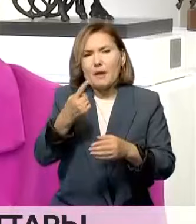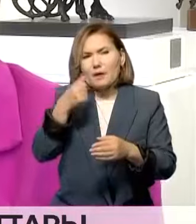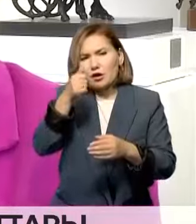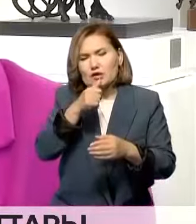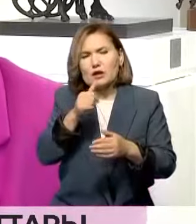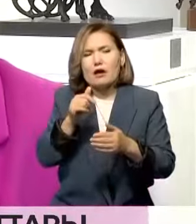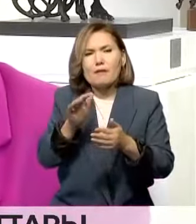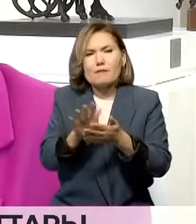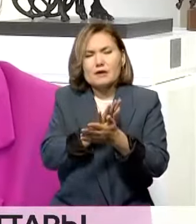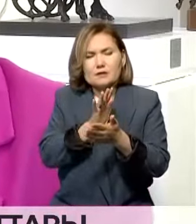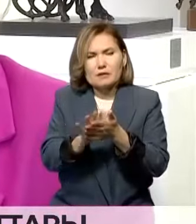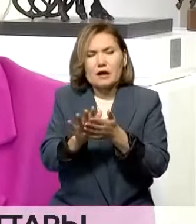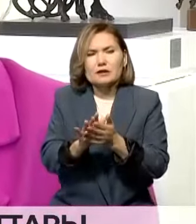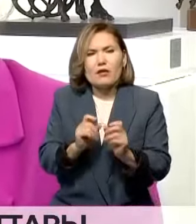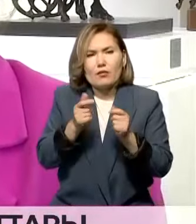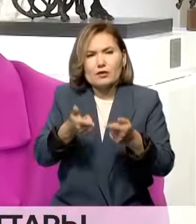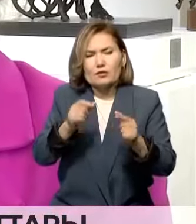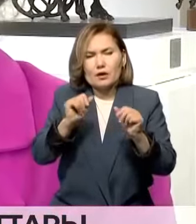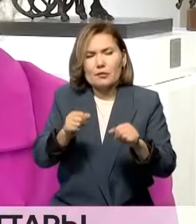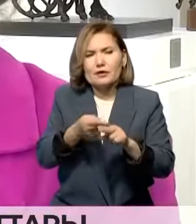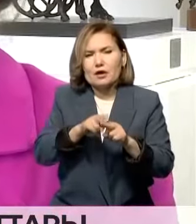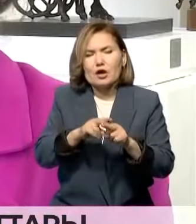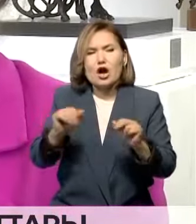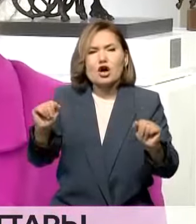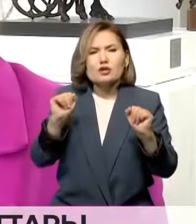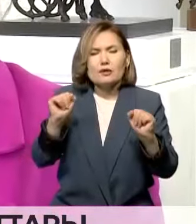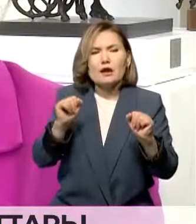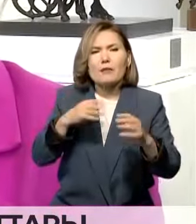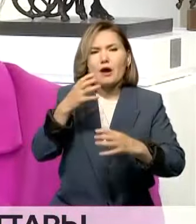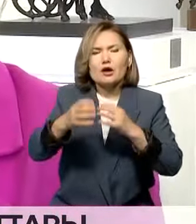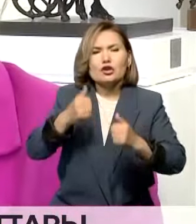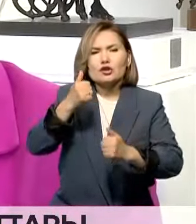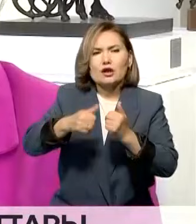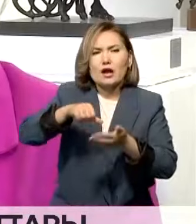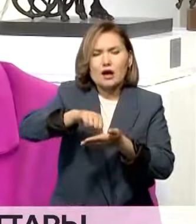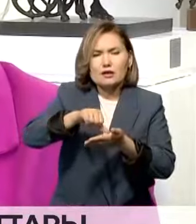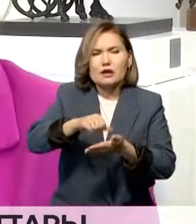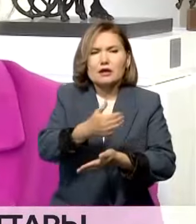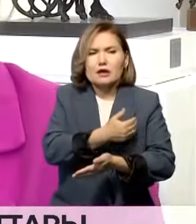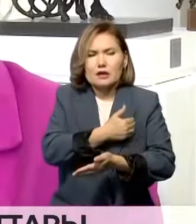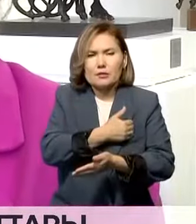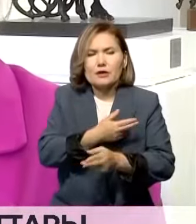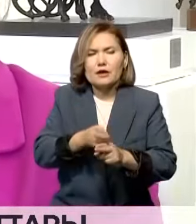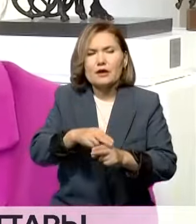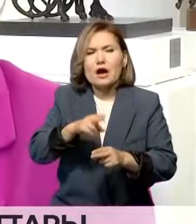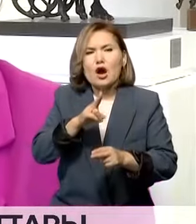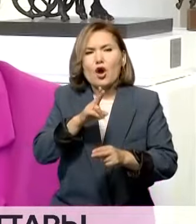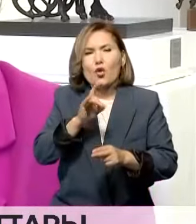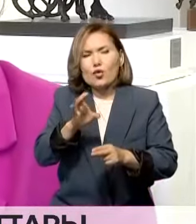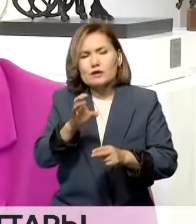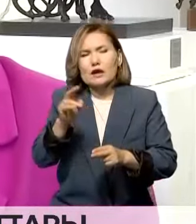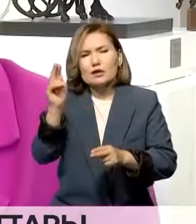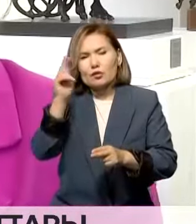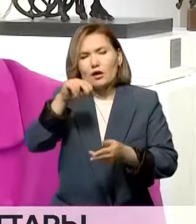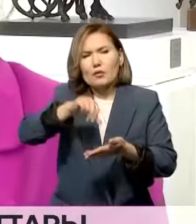оқуын төлеп береміз алған грантына. Мысалға, оның спорттық, мысалға, халықаралық жарыстарға қатысқысы келсе, тілдік курстарға қатысқысы